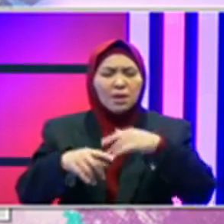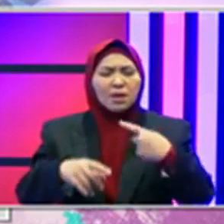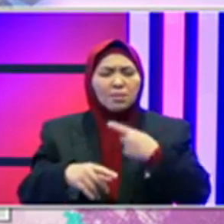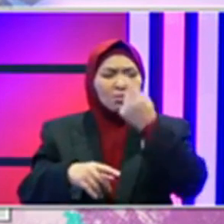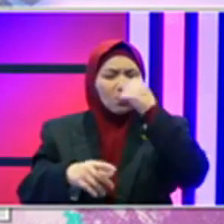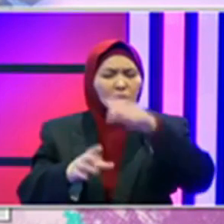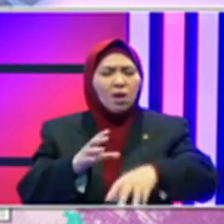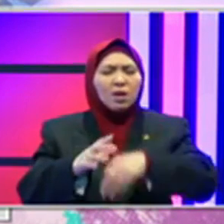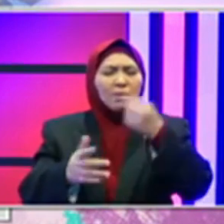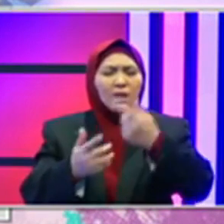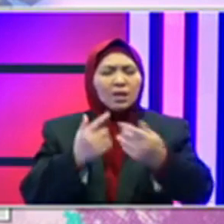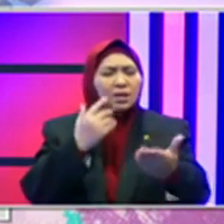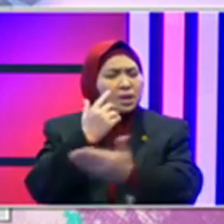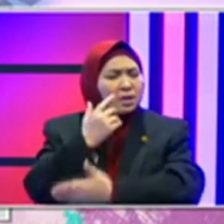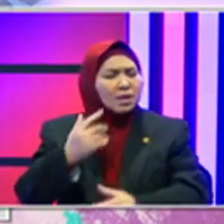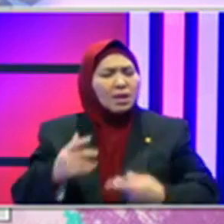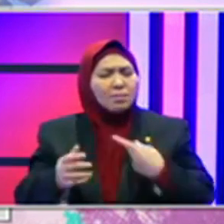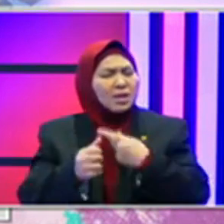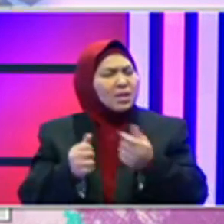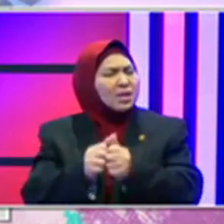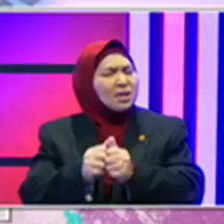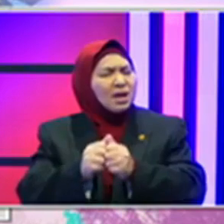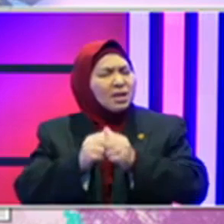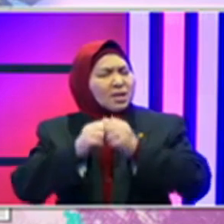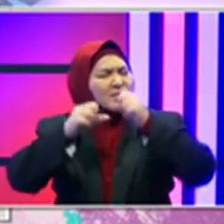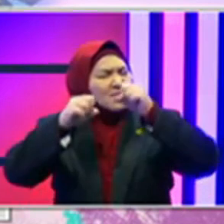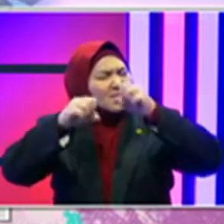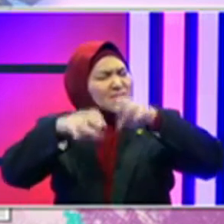لتخرجنا من أرضنا